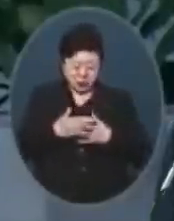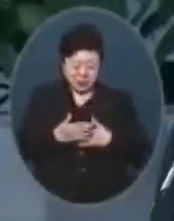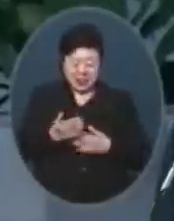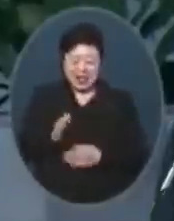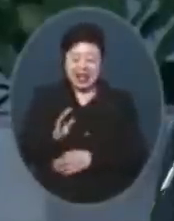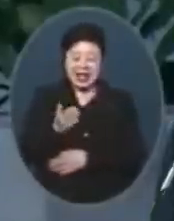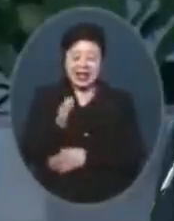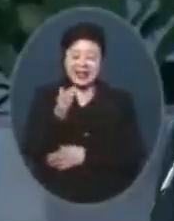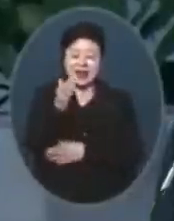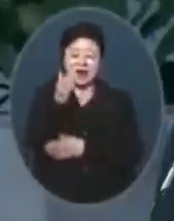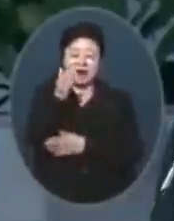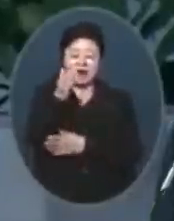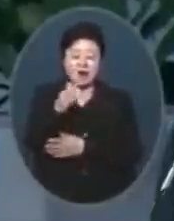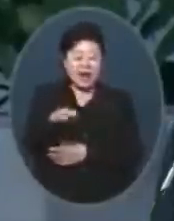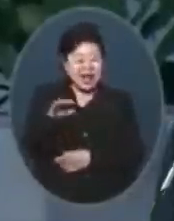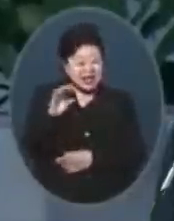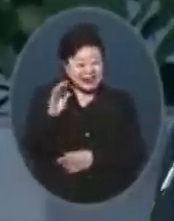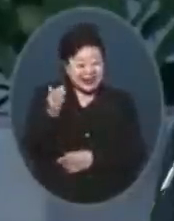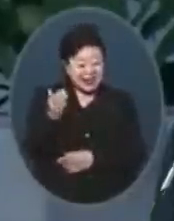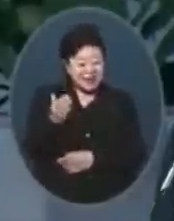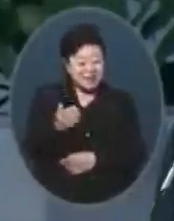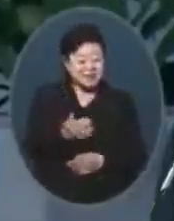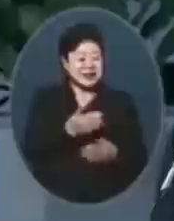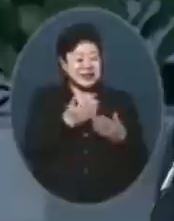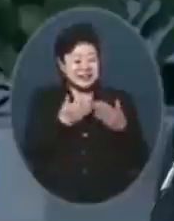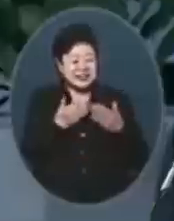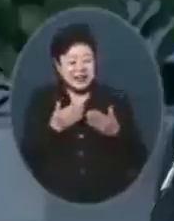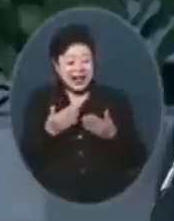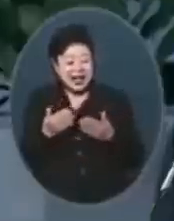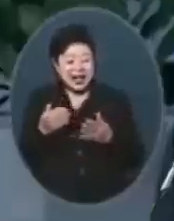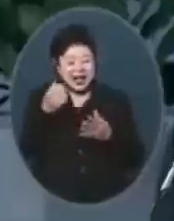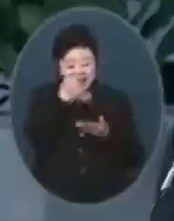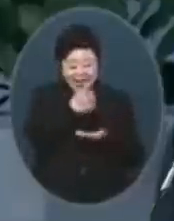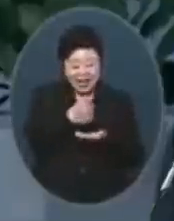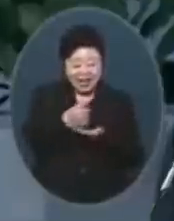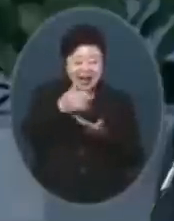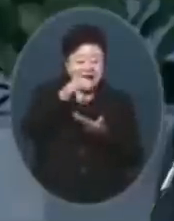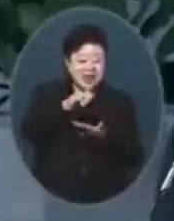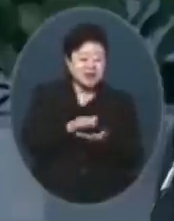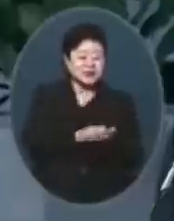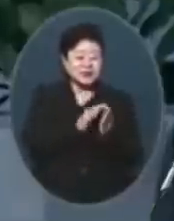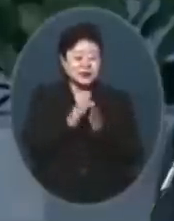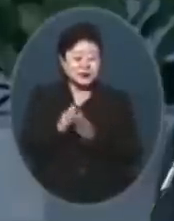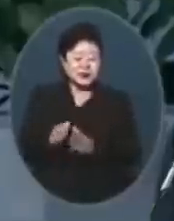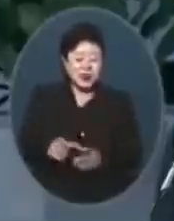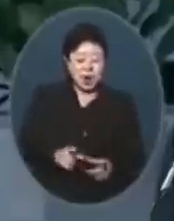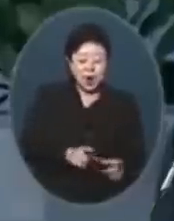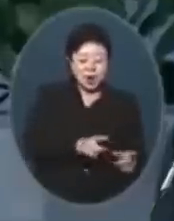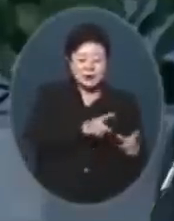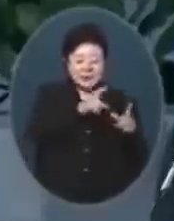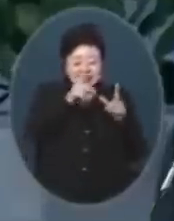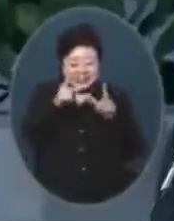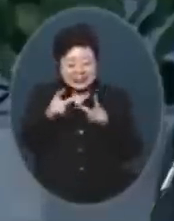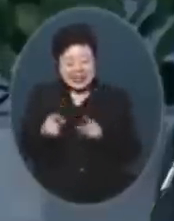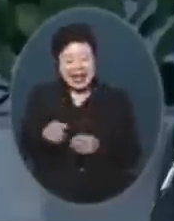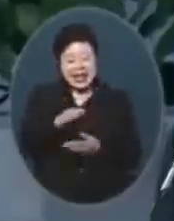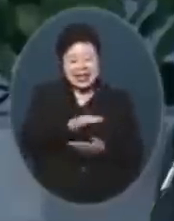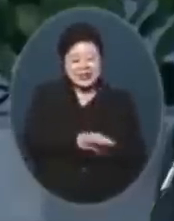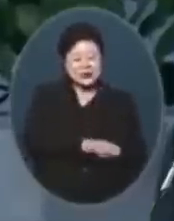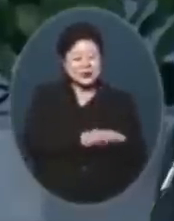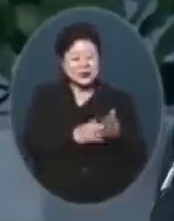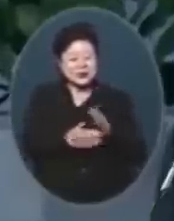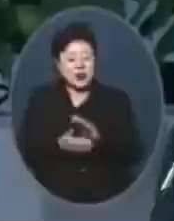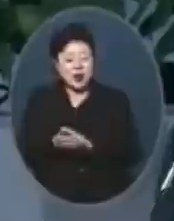힘으로 내 영광 됩니다. 주 없이